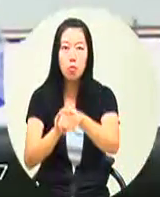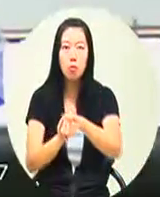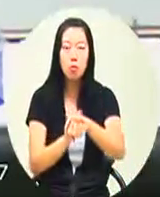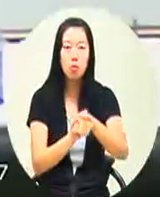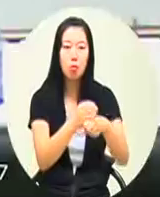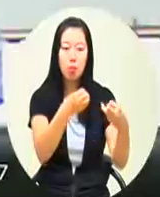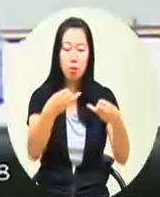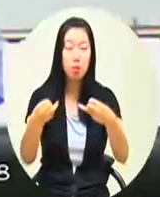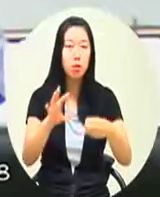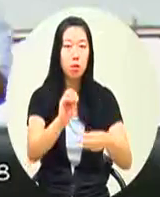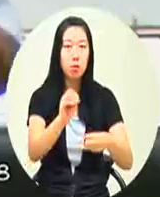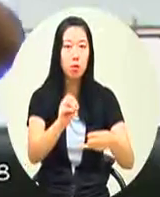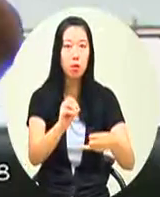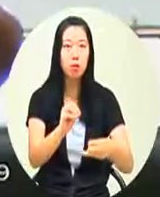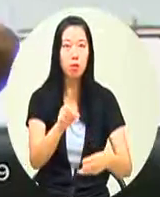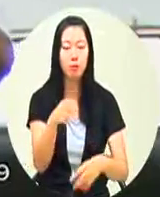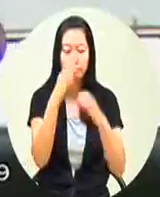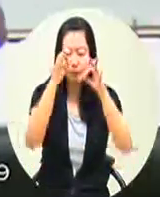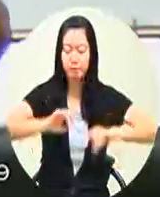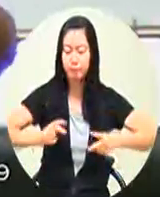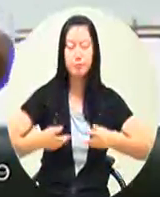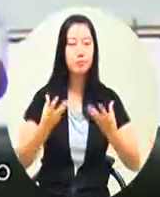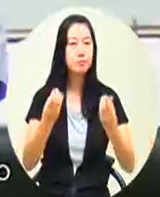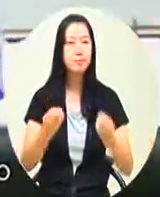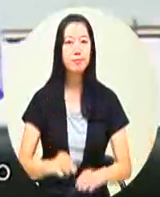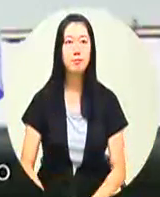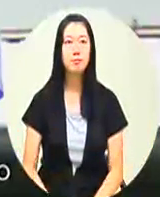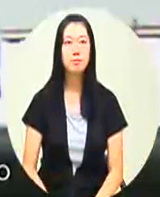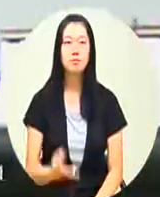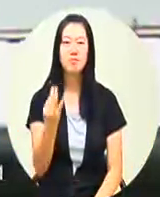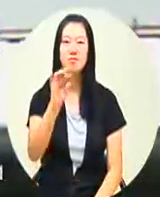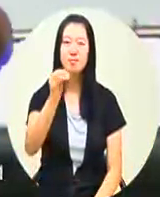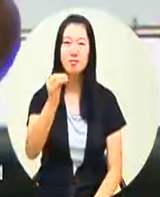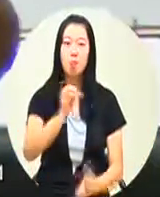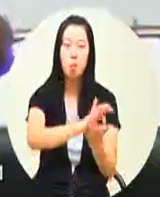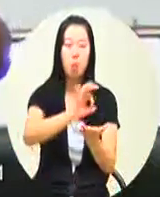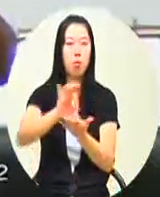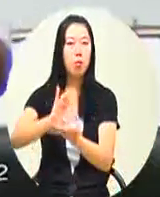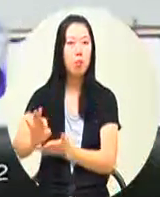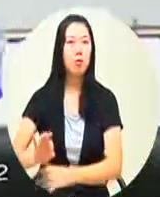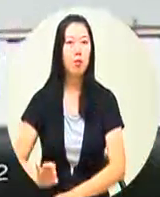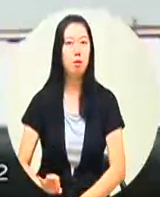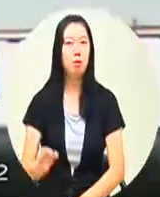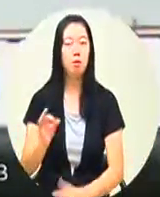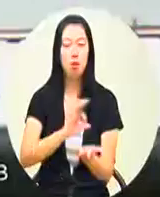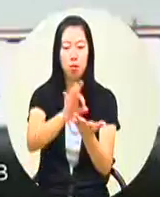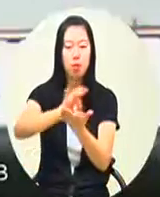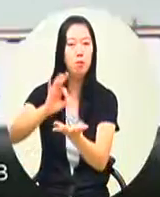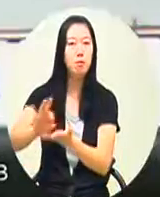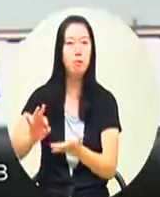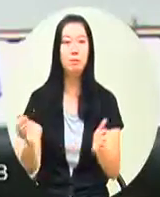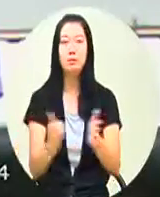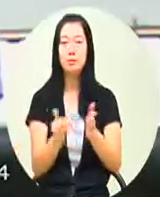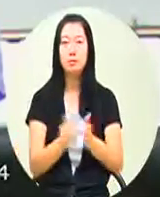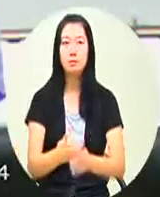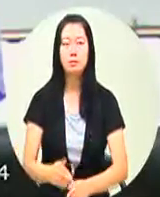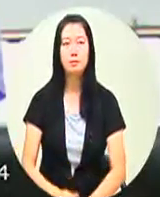讨，几千万几千万都被冲走了。